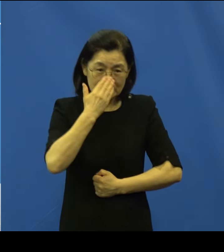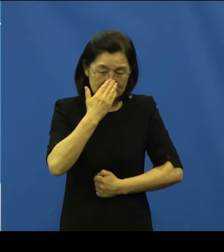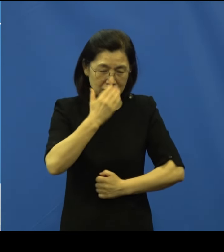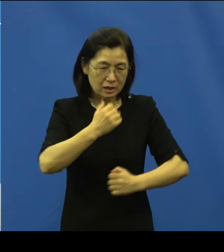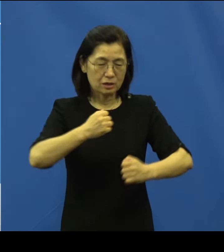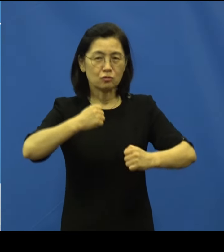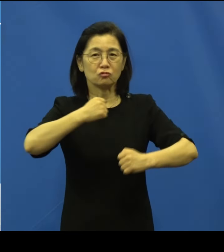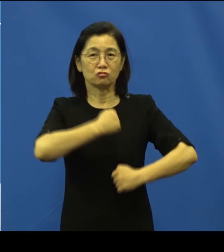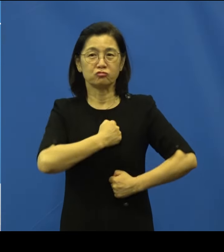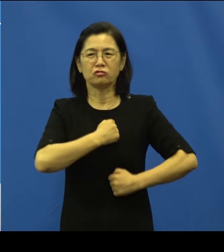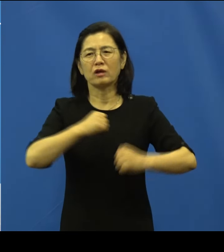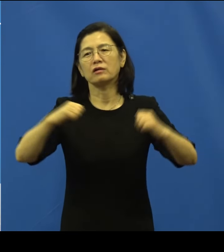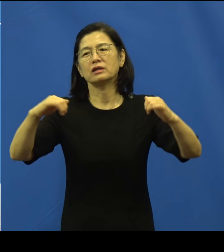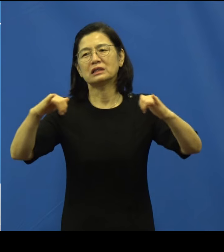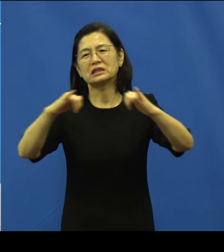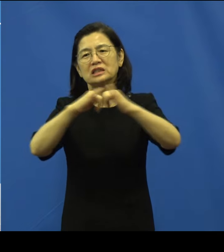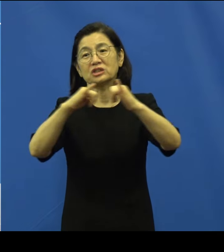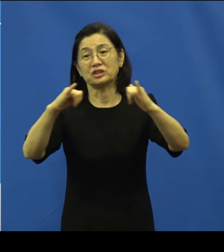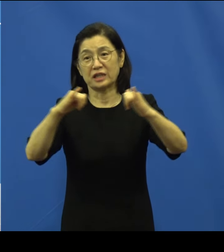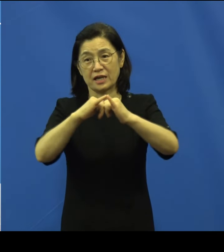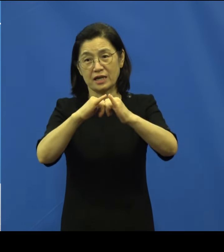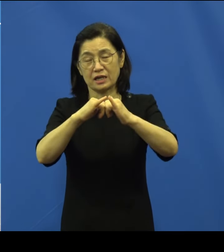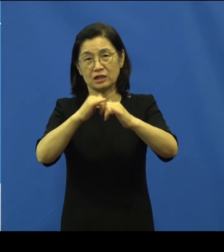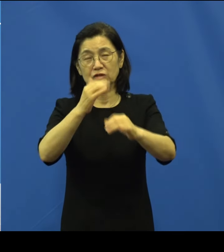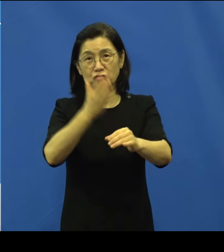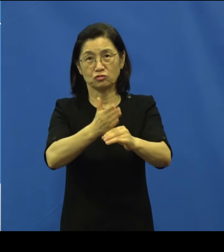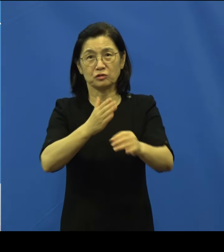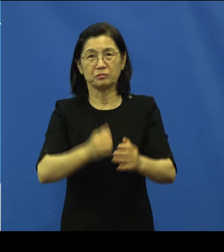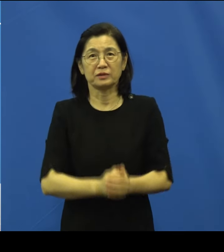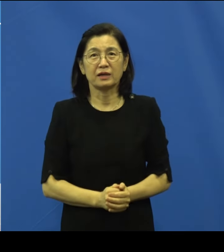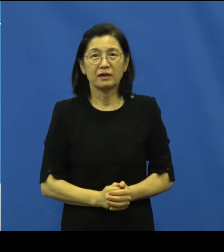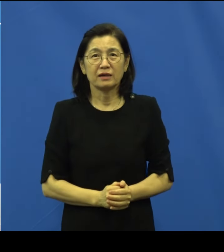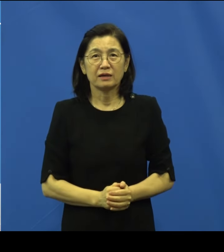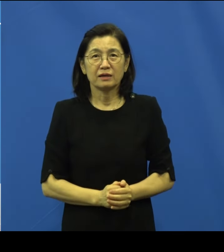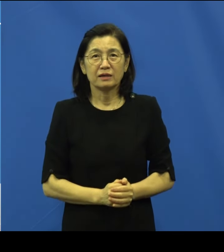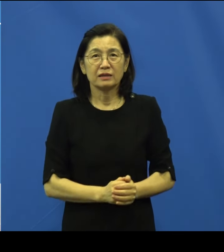일입니다. 아람이 이제